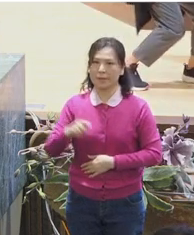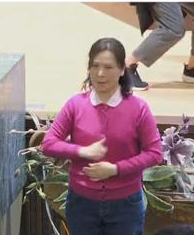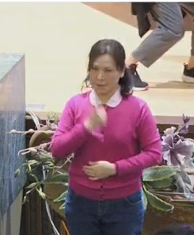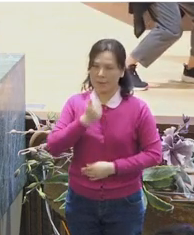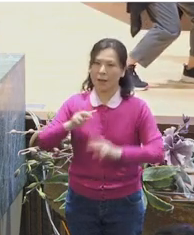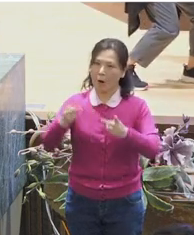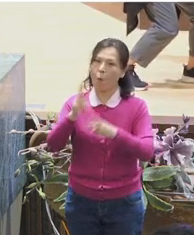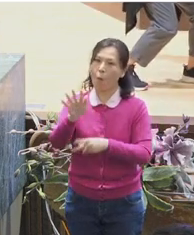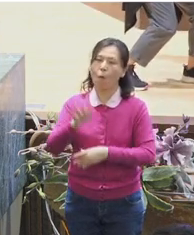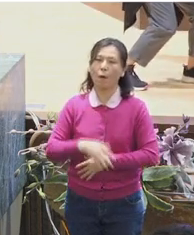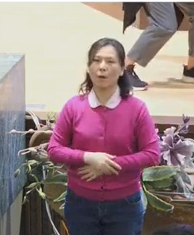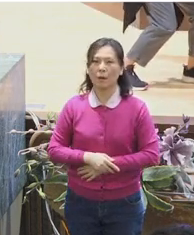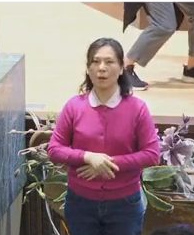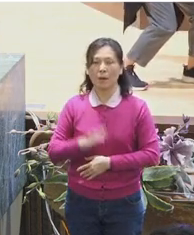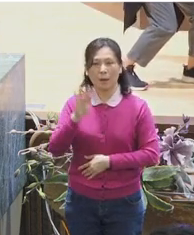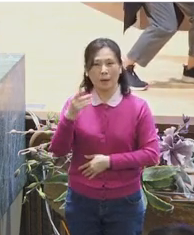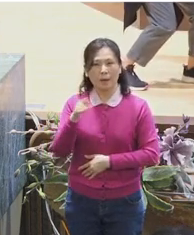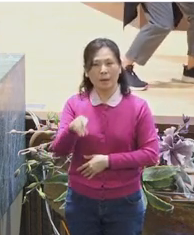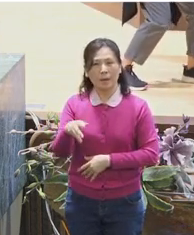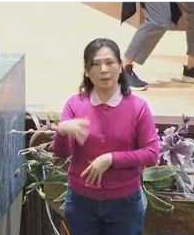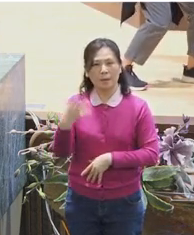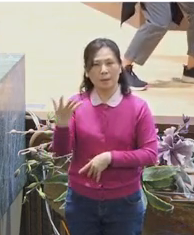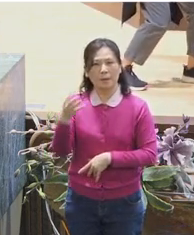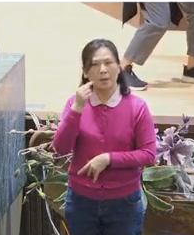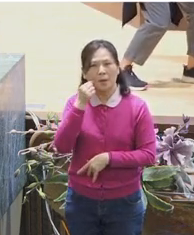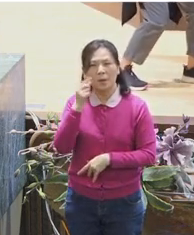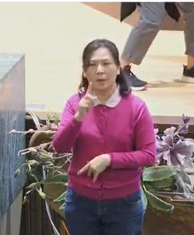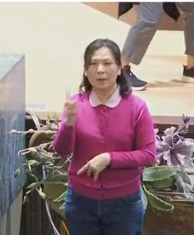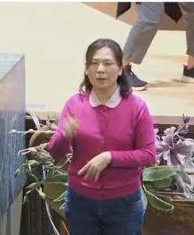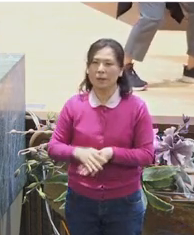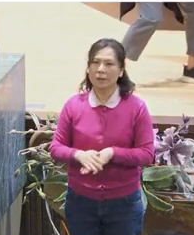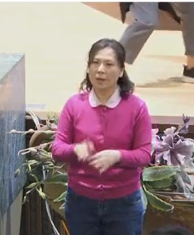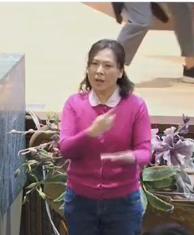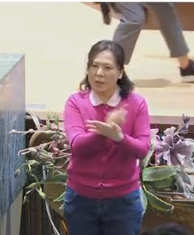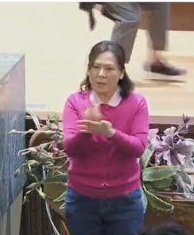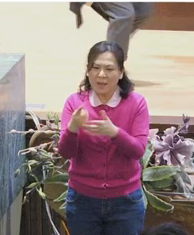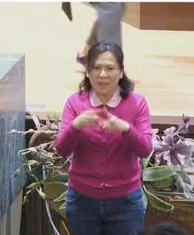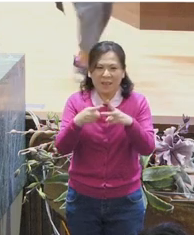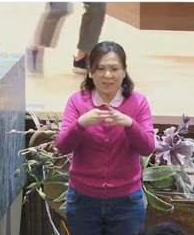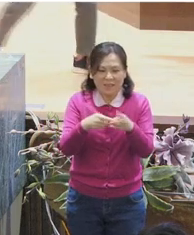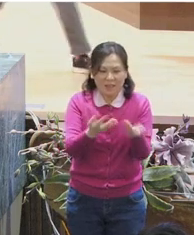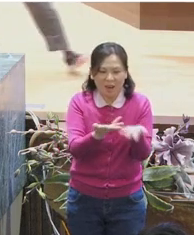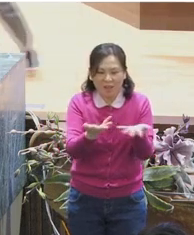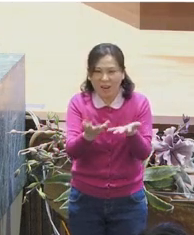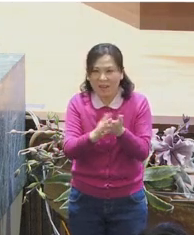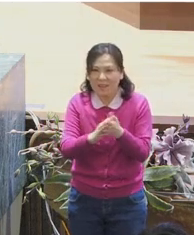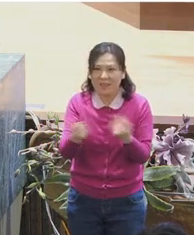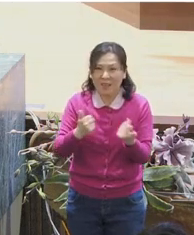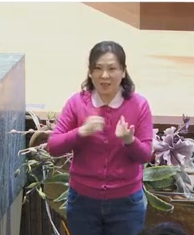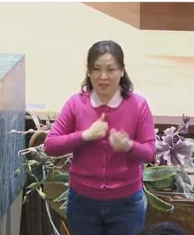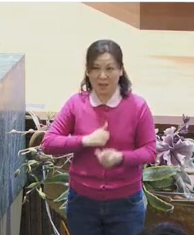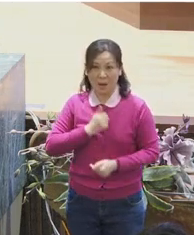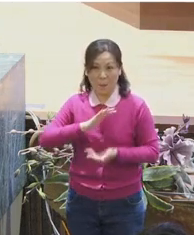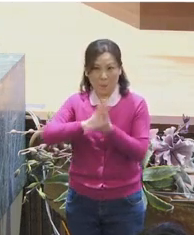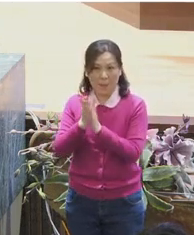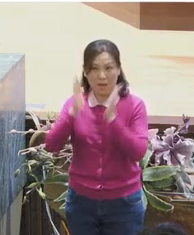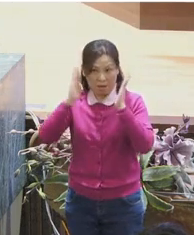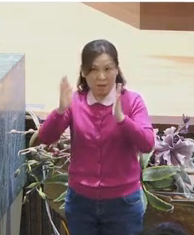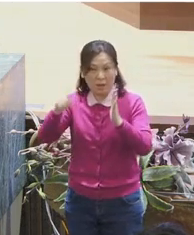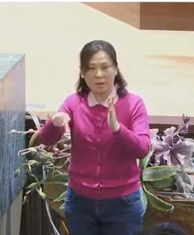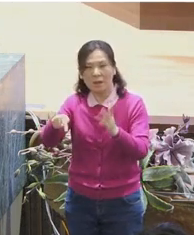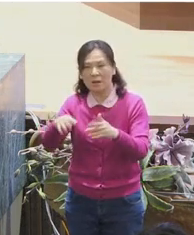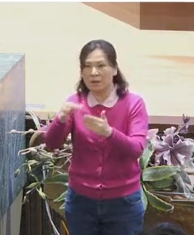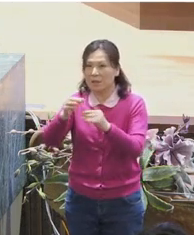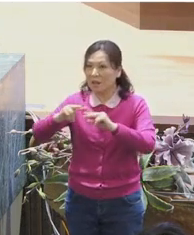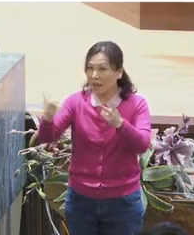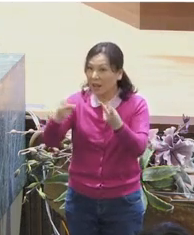改变。那但是不能够要求说，所有的G0V的小的专案都一定要上市上柜，就变成这种具体的氛围的改变